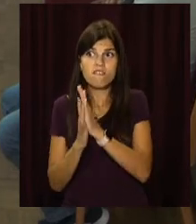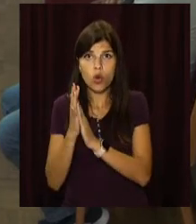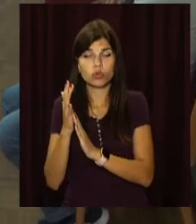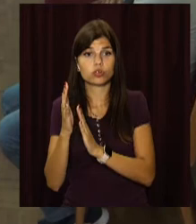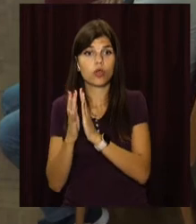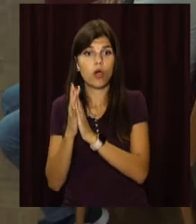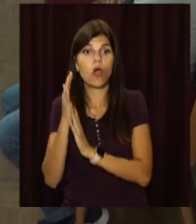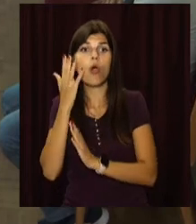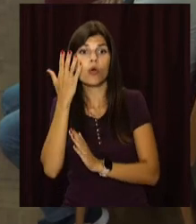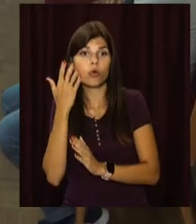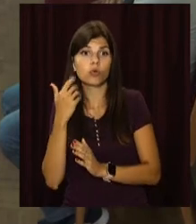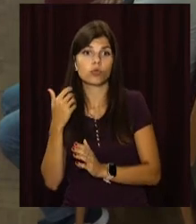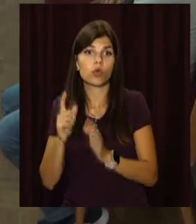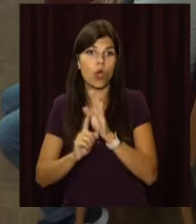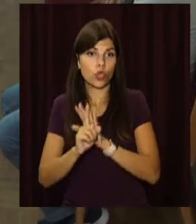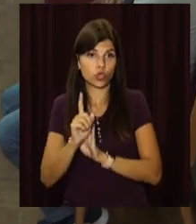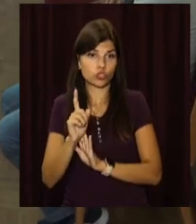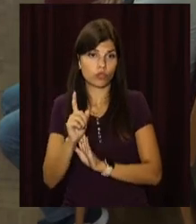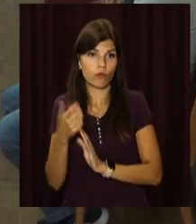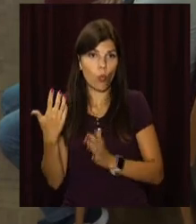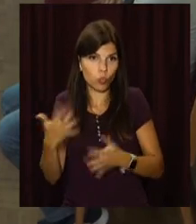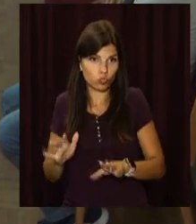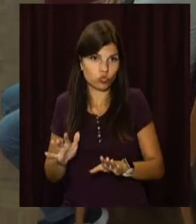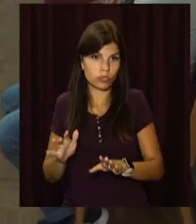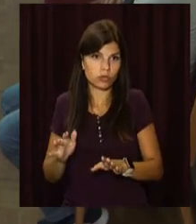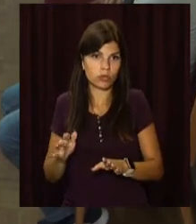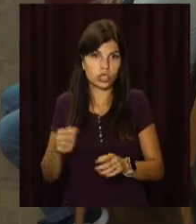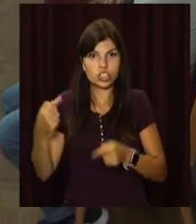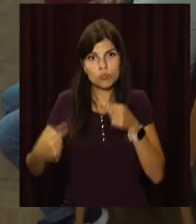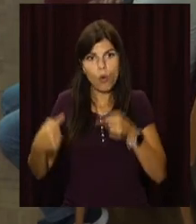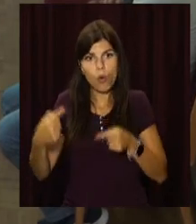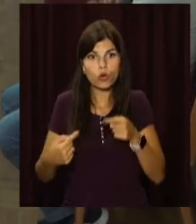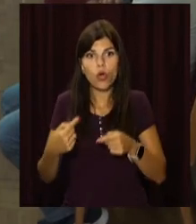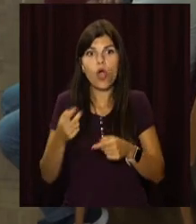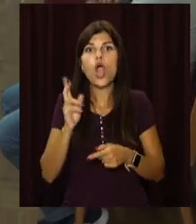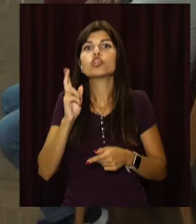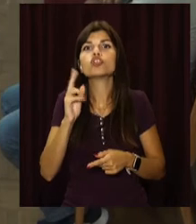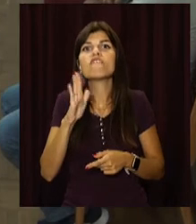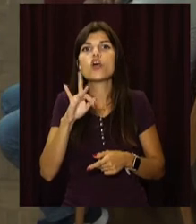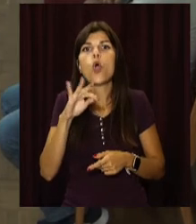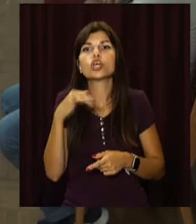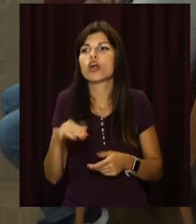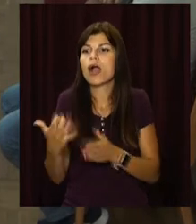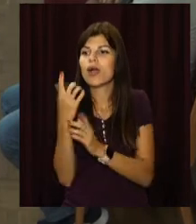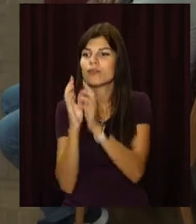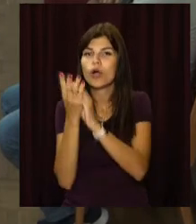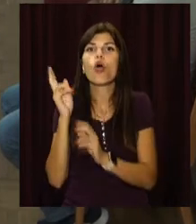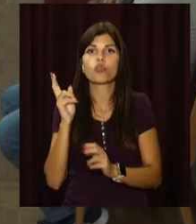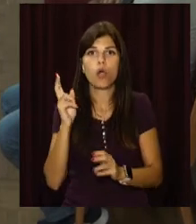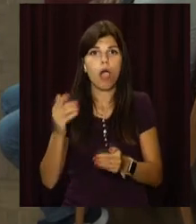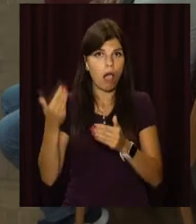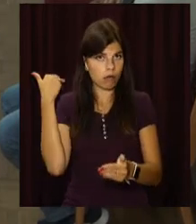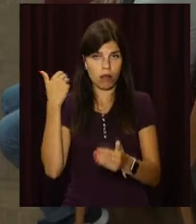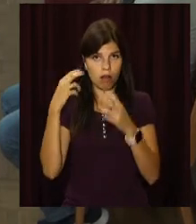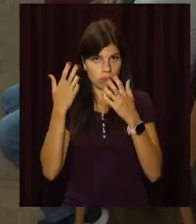коли виростив, розпочинаються вже спори стосовно того, чий буде врожай, яким чином він буде розподілятися, таке інше.